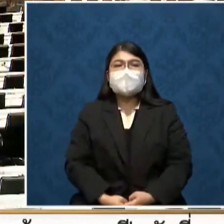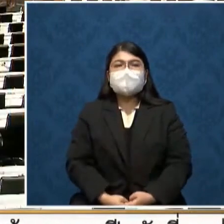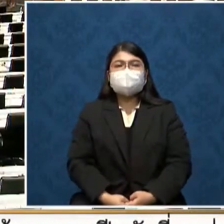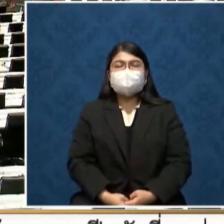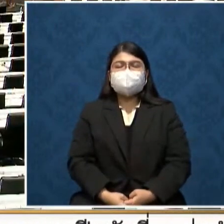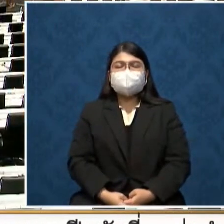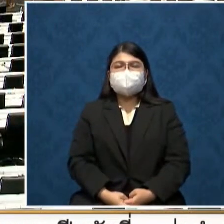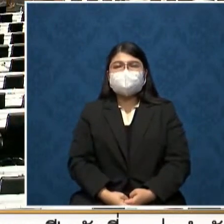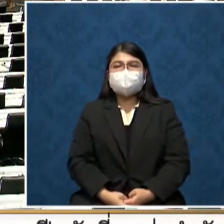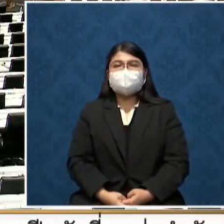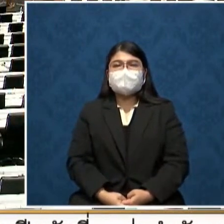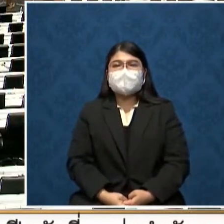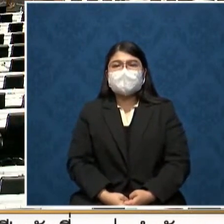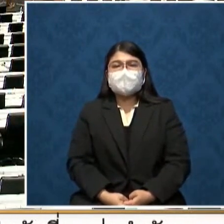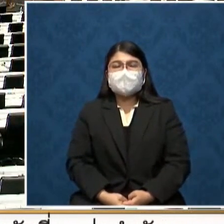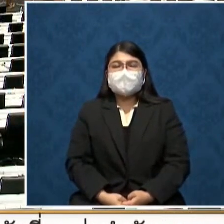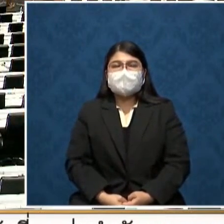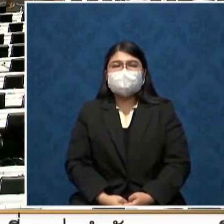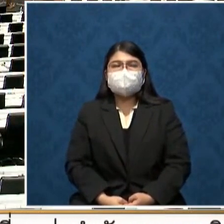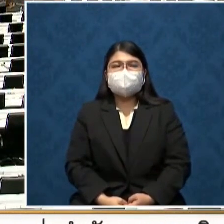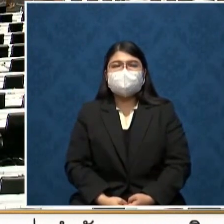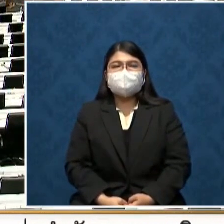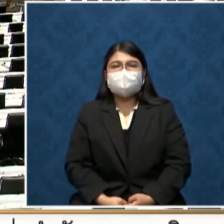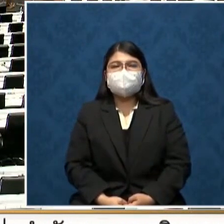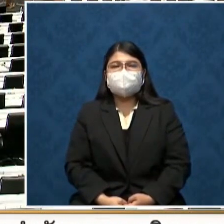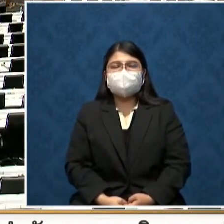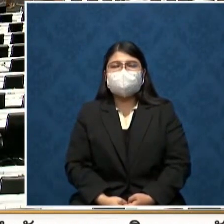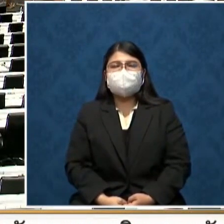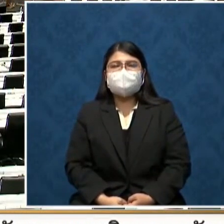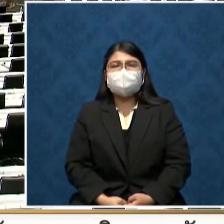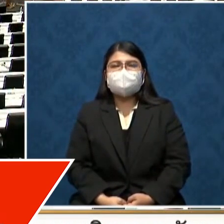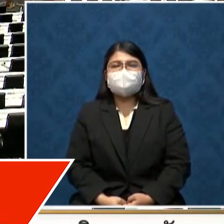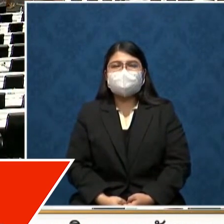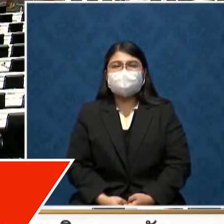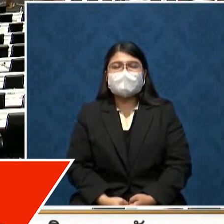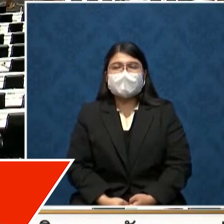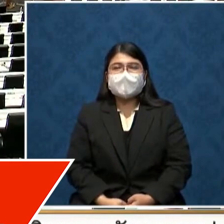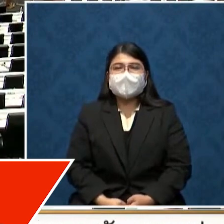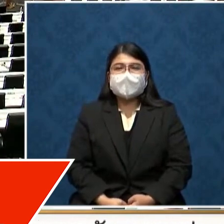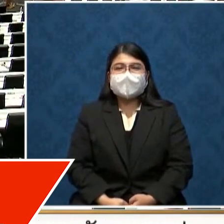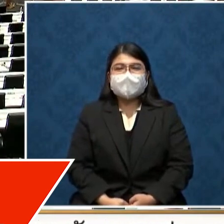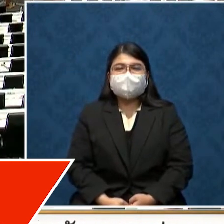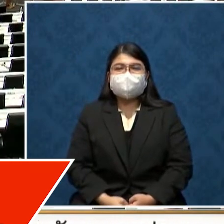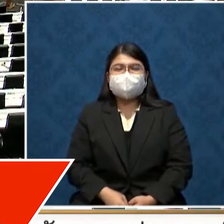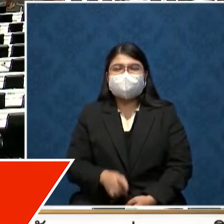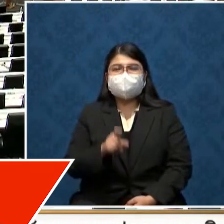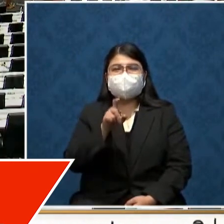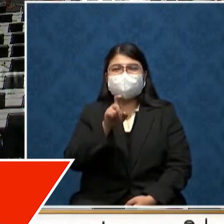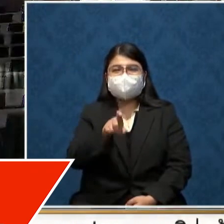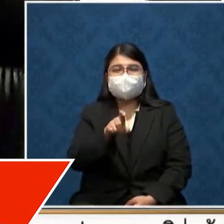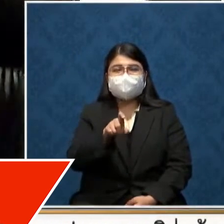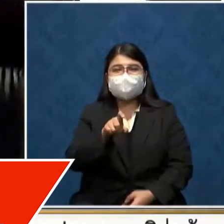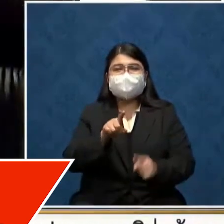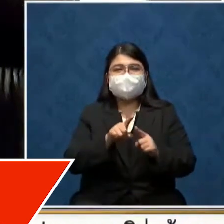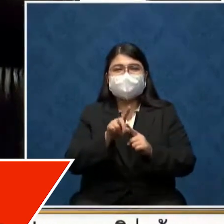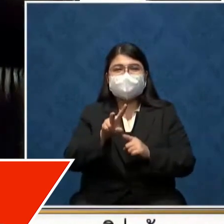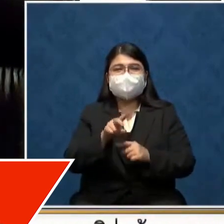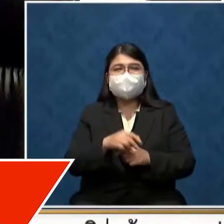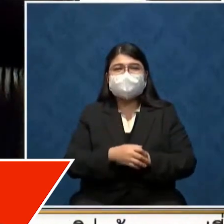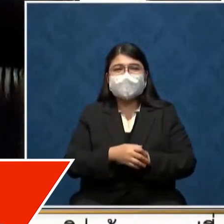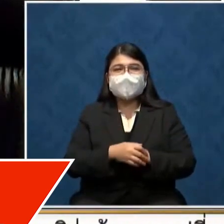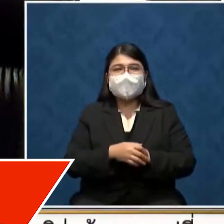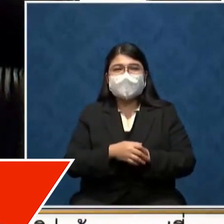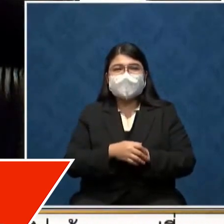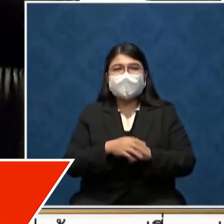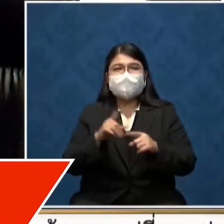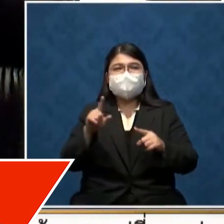เชิญท่านสุพิสารคำถามที่สองครับถามครั้งที่สองครับ กับเรียนท่านประธานครับคำตอบก็ยังไม่ได้ถูก